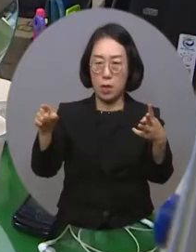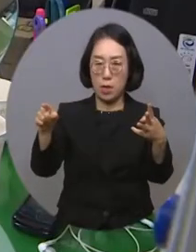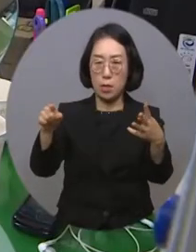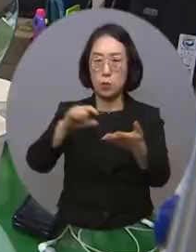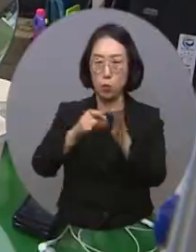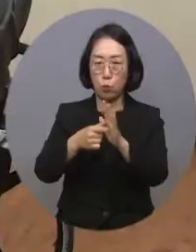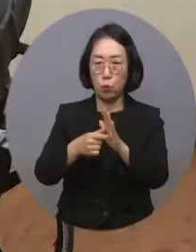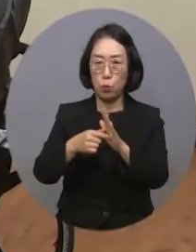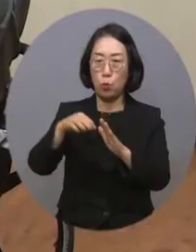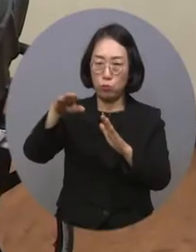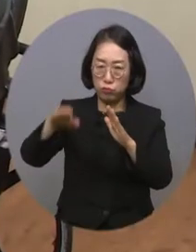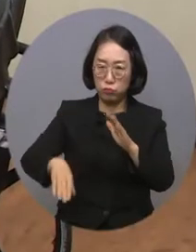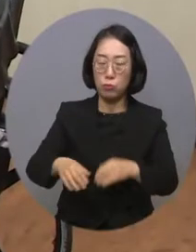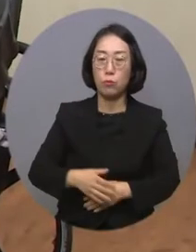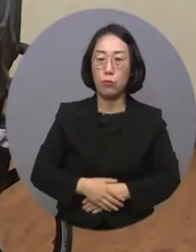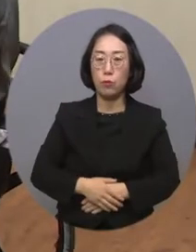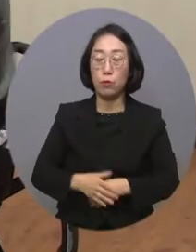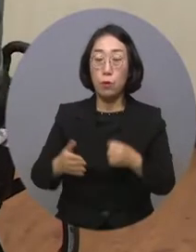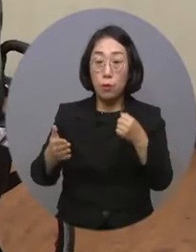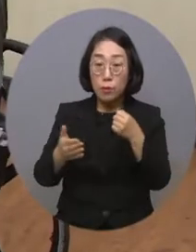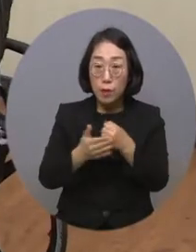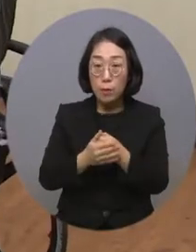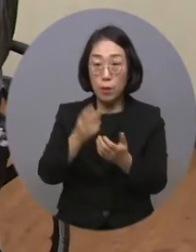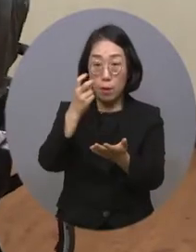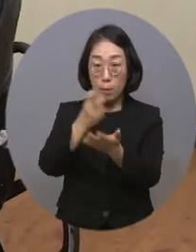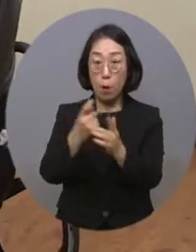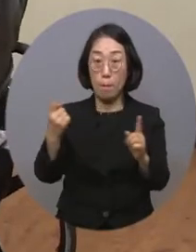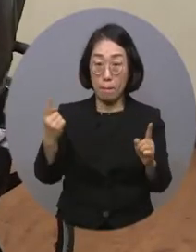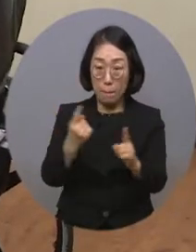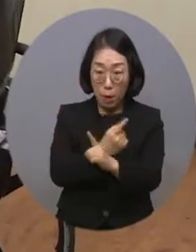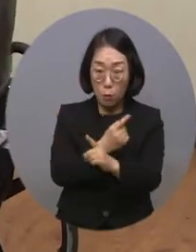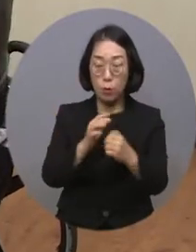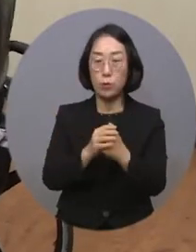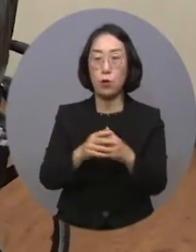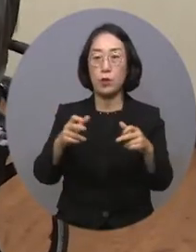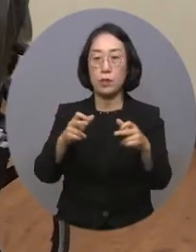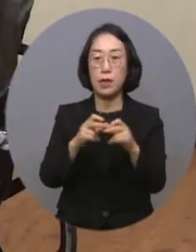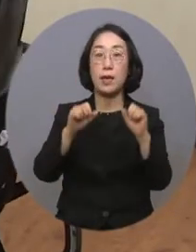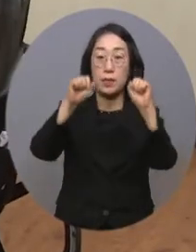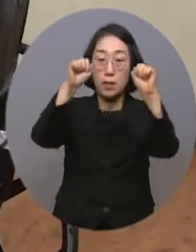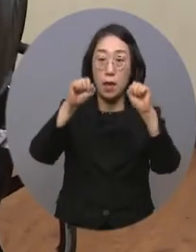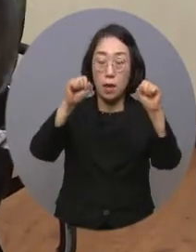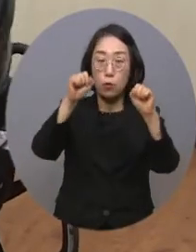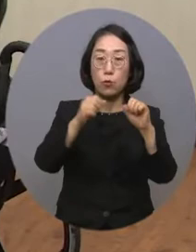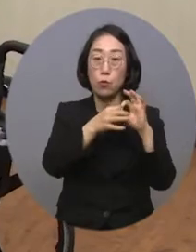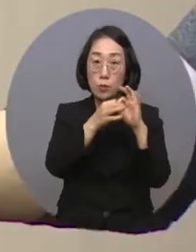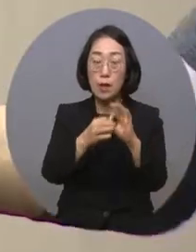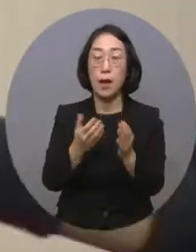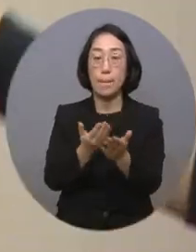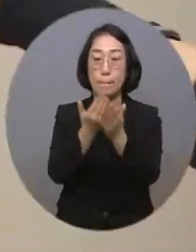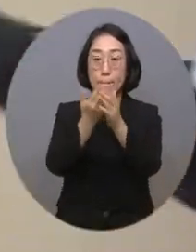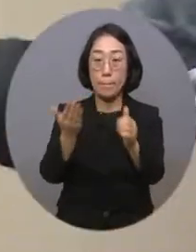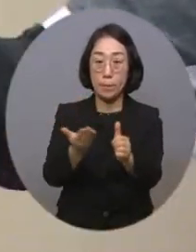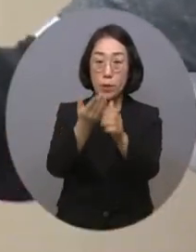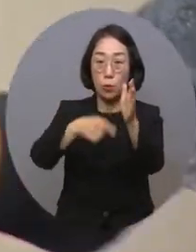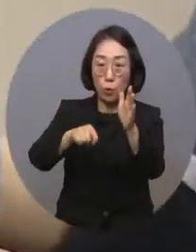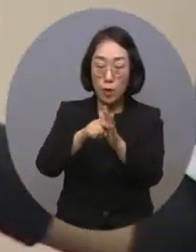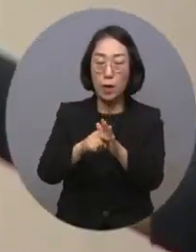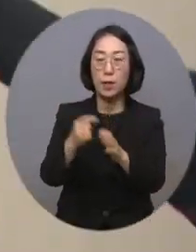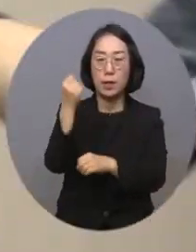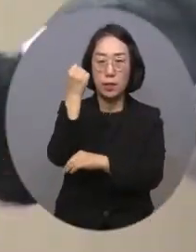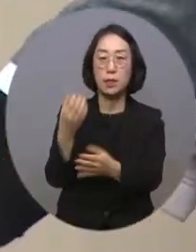나타났습니다. 이에 개정안에서는 장애인 체육을 체계적으로 지원, 육성하기 위한 근거를